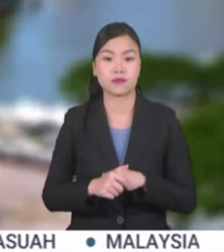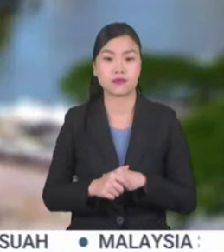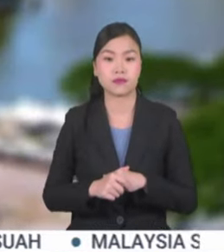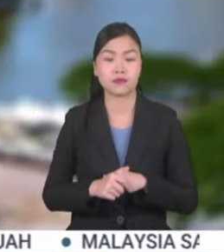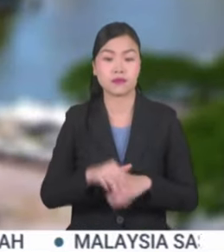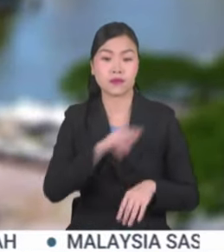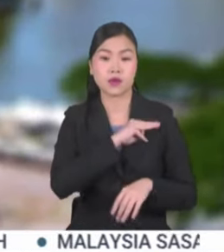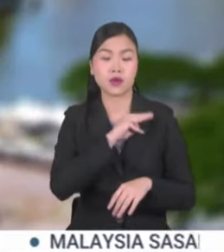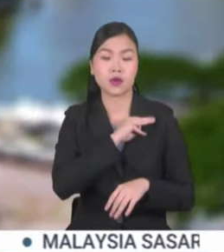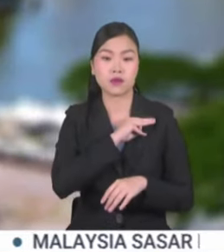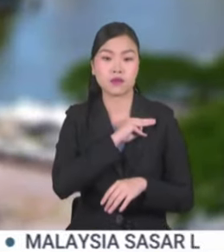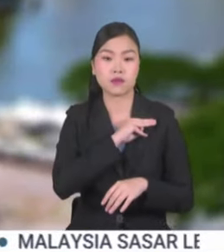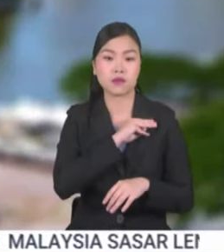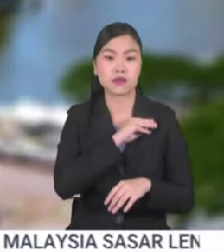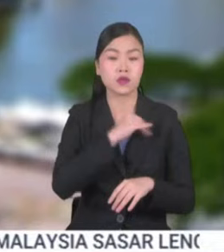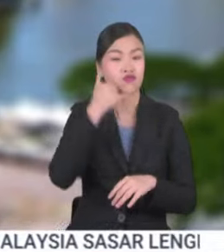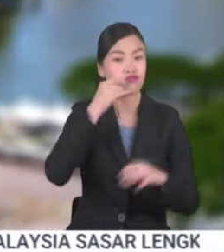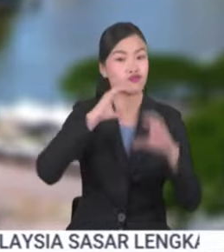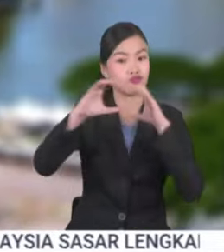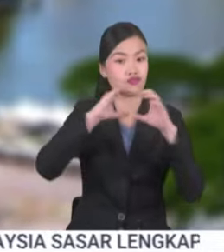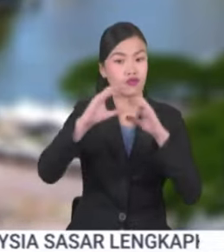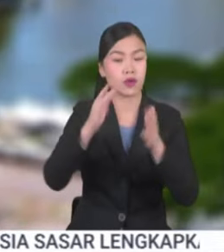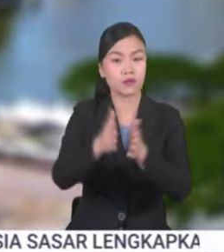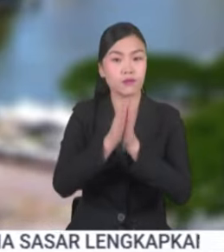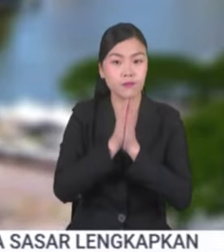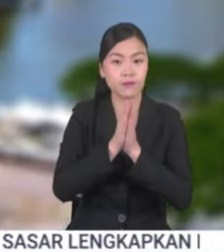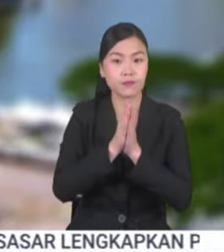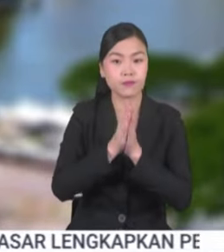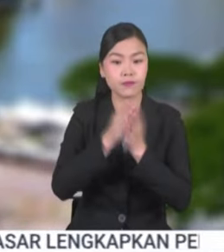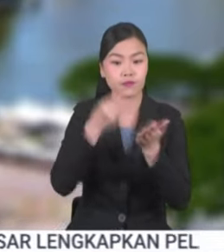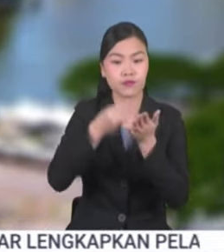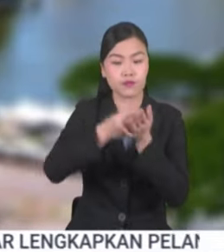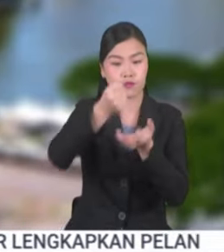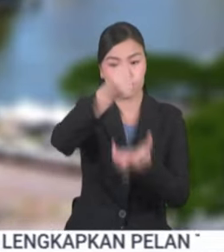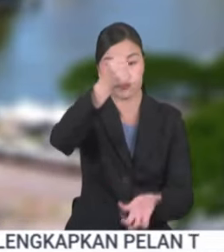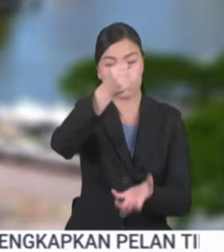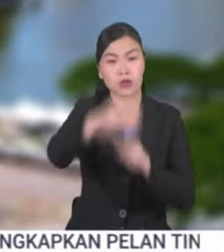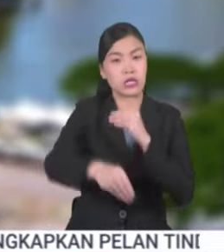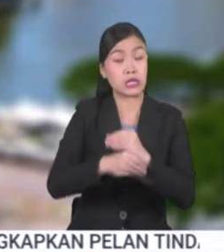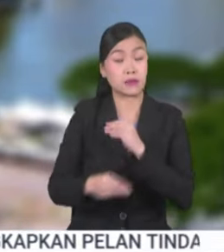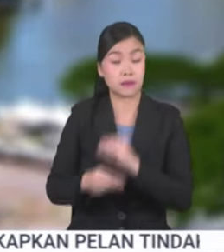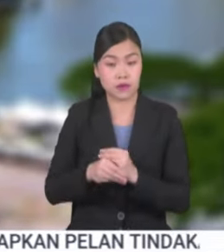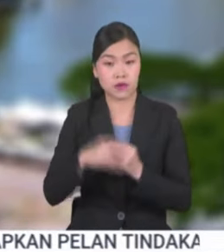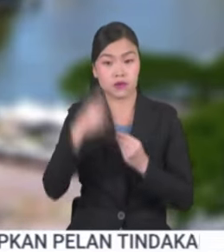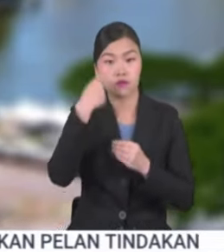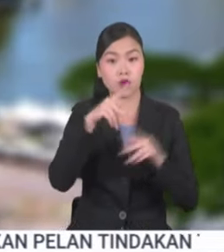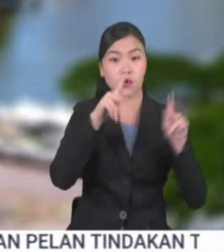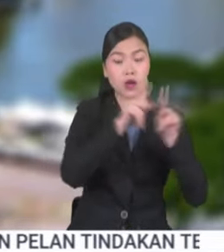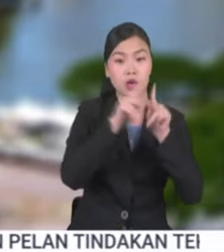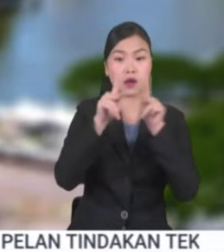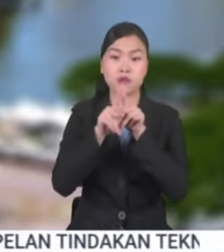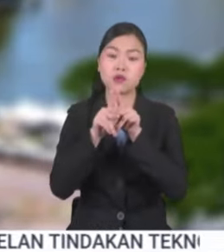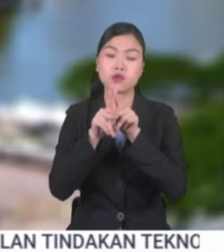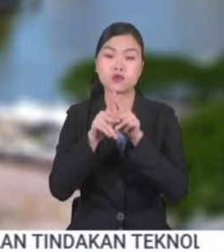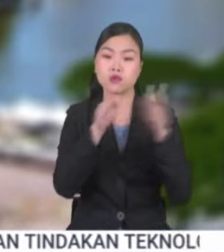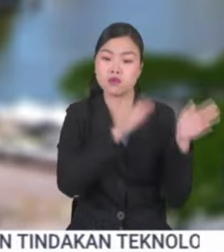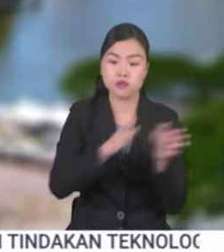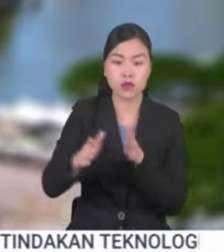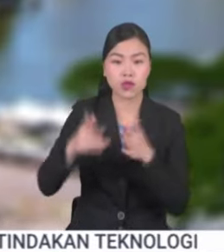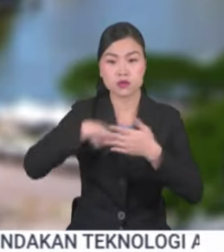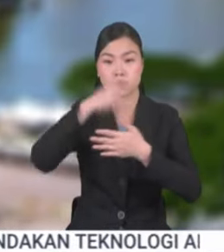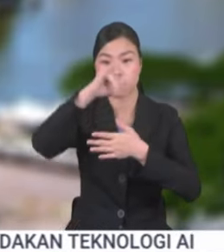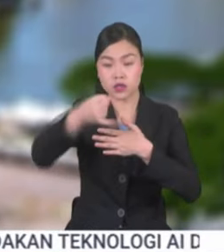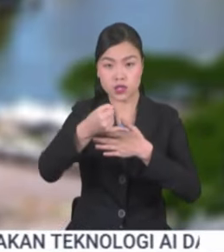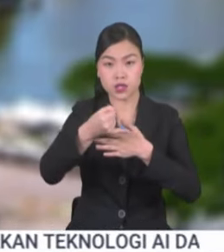Kementerian Utiliti dan Telekomunikasi MUT memohon peruntukan tambahan daripada Kementerian Desa dan Wilayah bagi melaksanakan projek